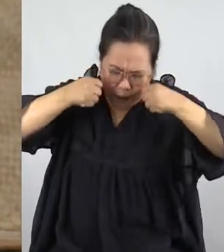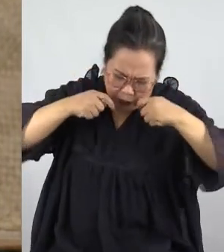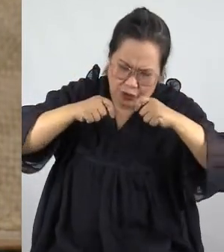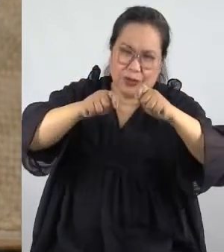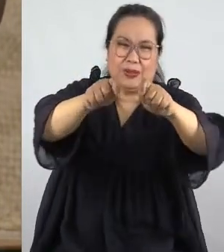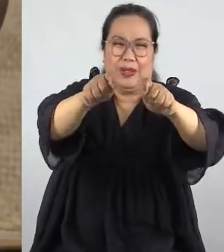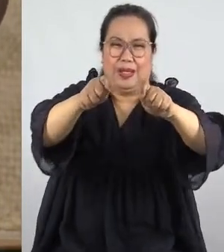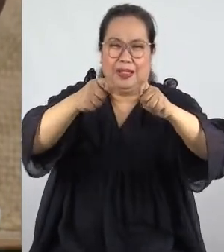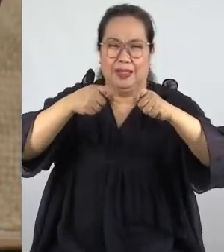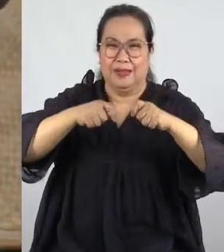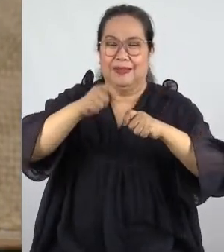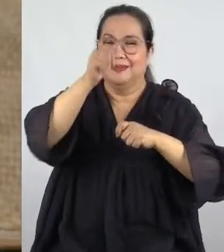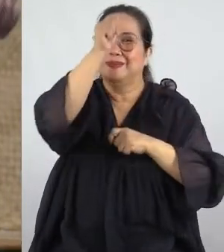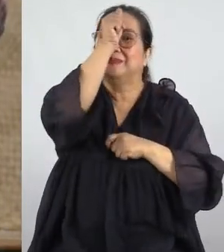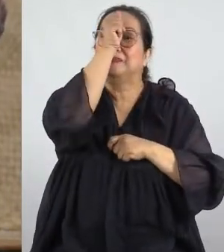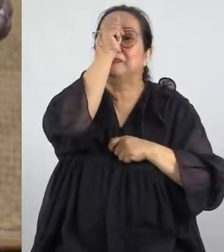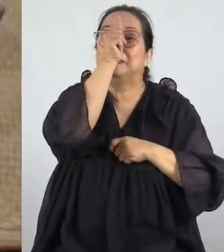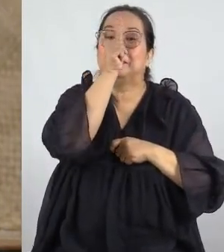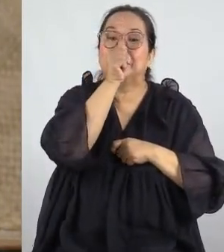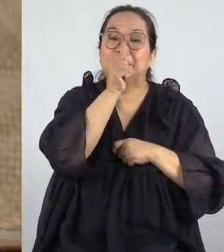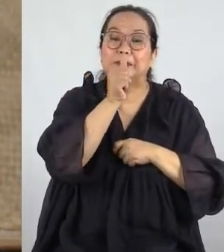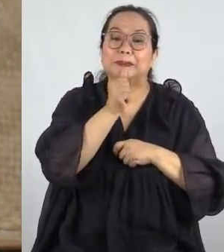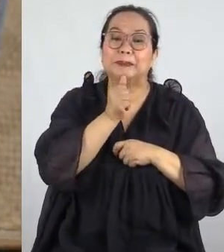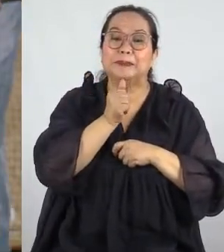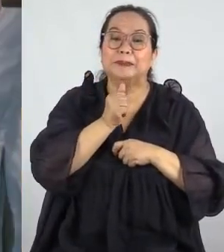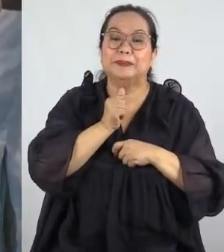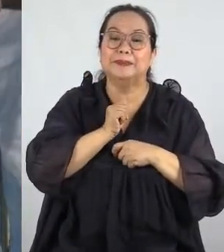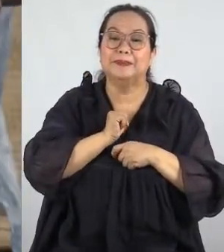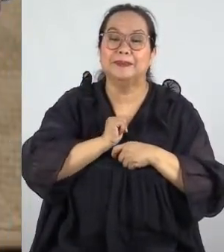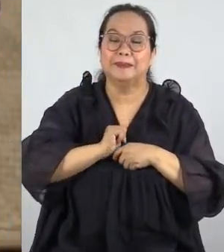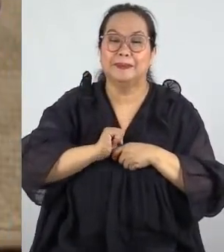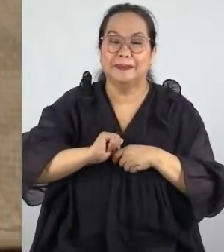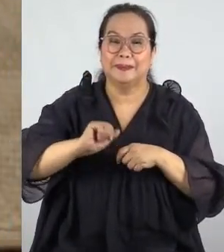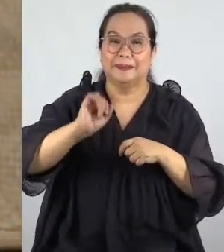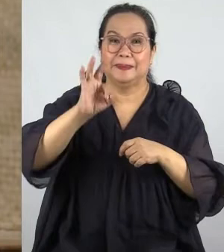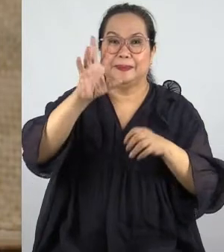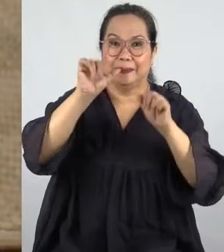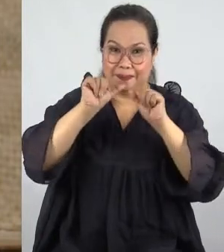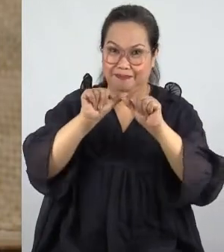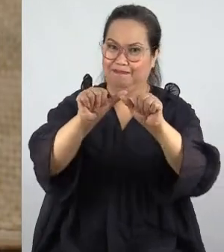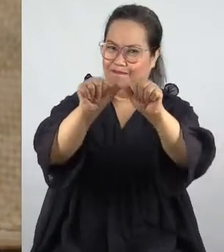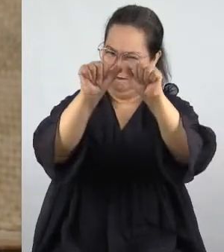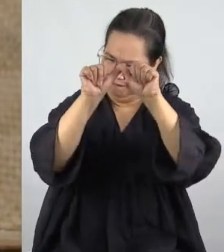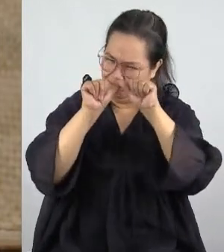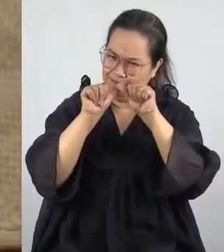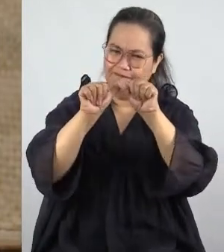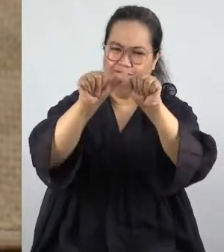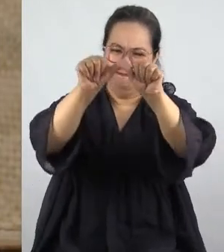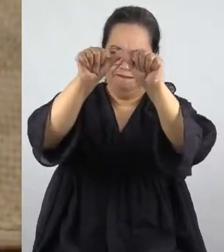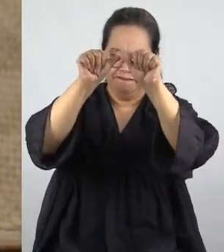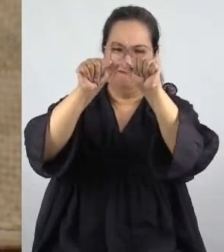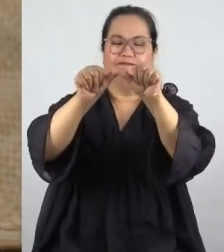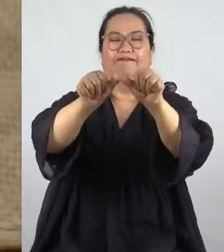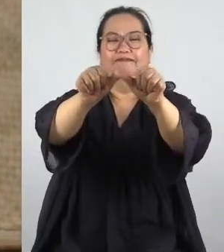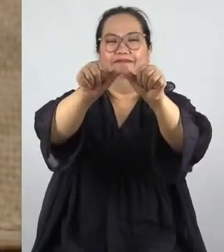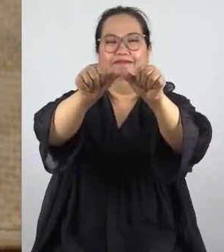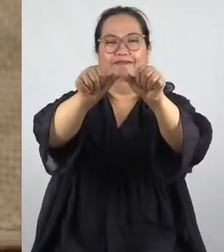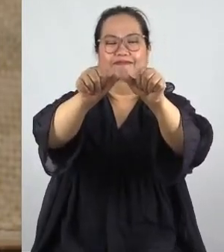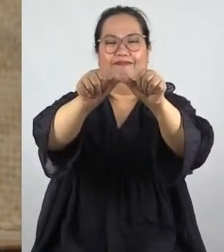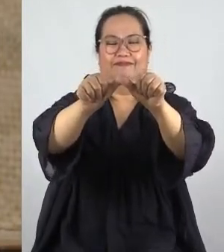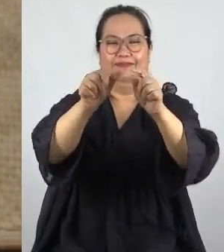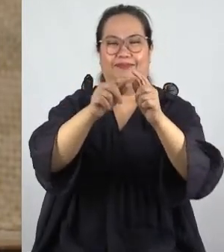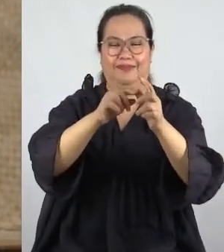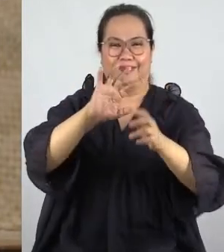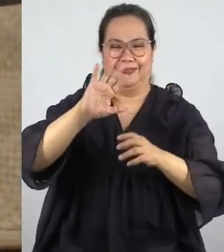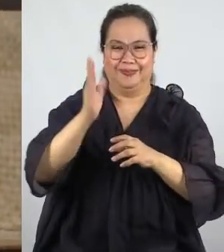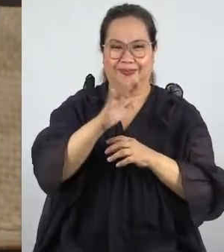Yung salitang endurance po dito ay yung perseverance, persistence, no? Ito